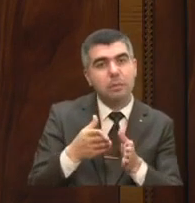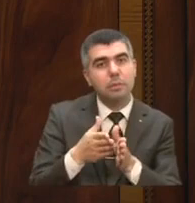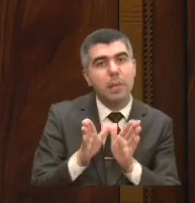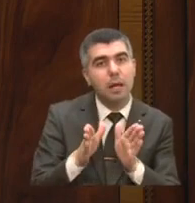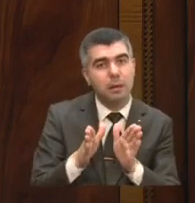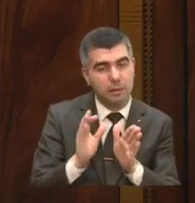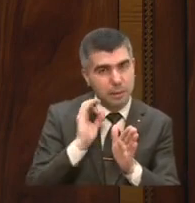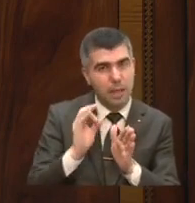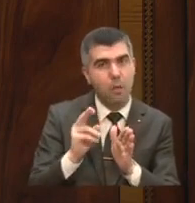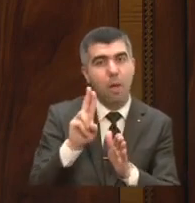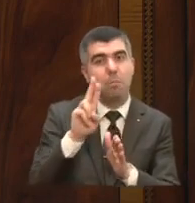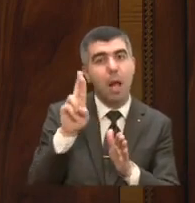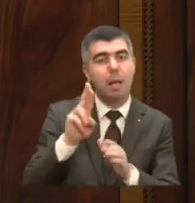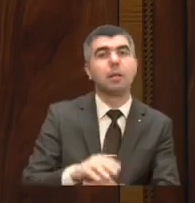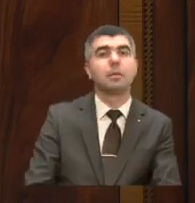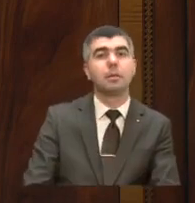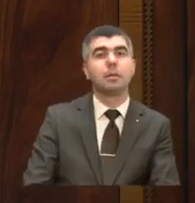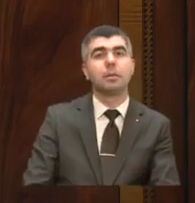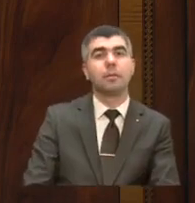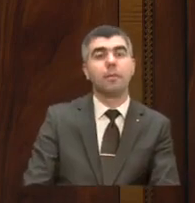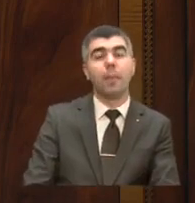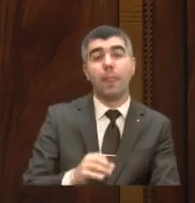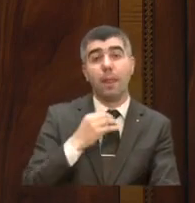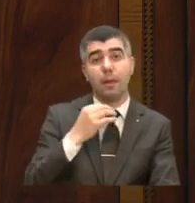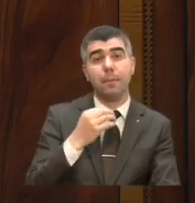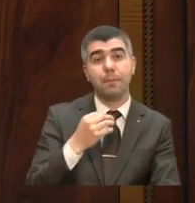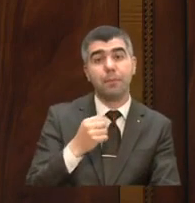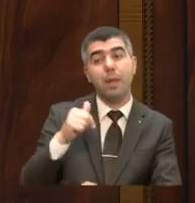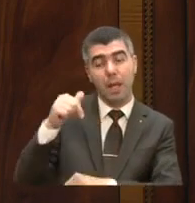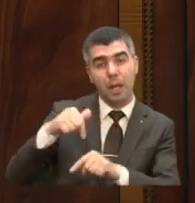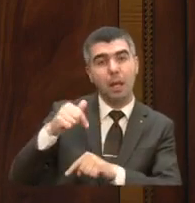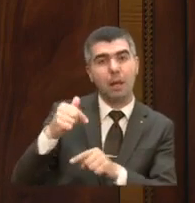سد أفياش، هذا كاين فيه محطة